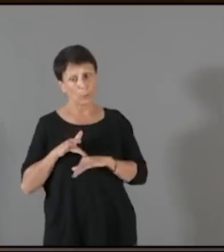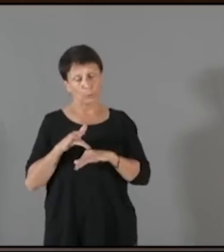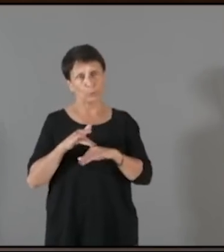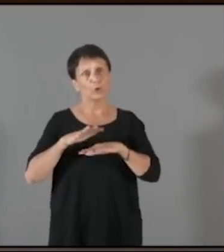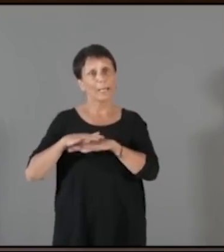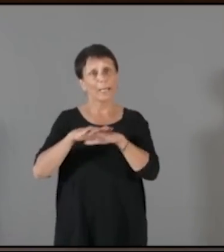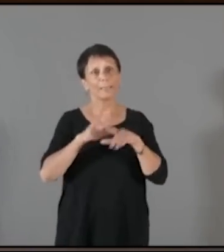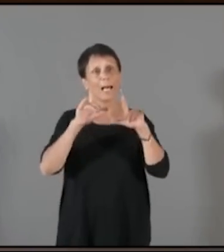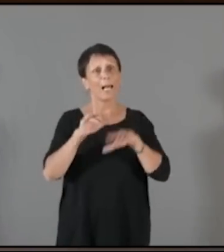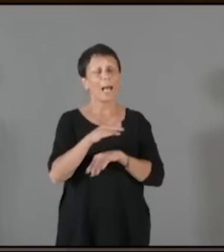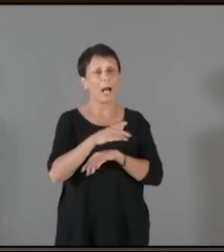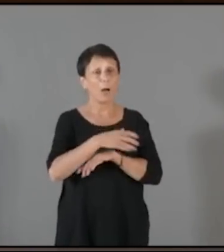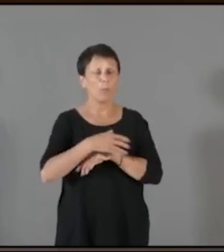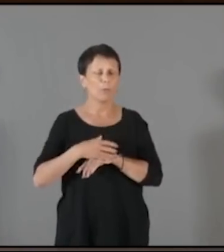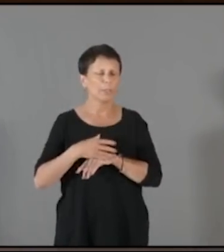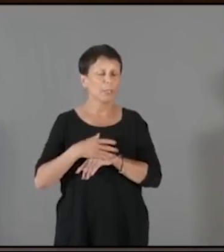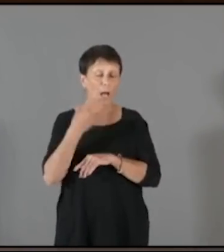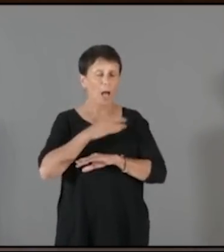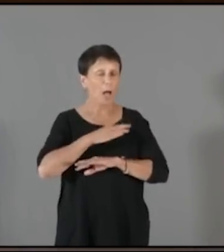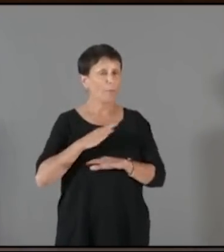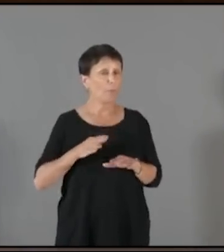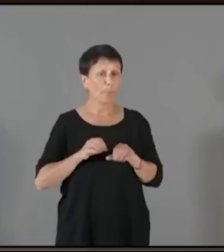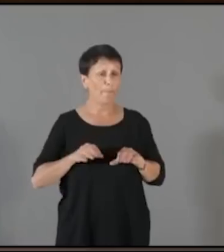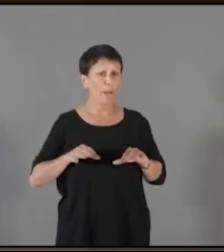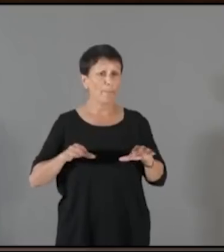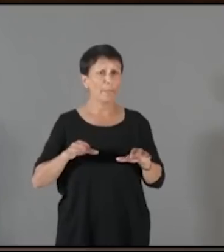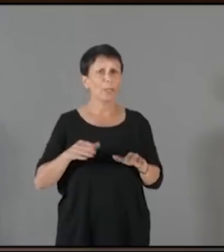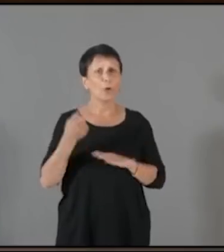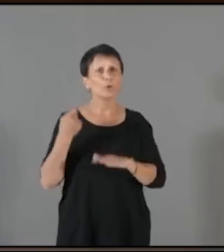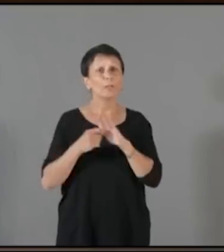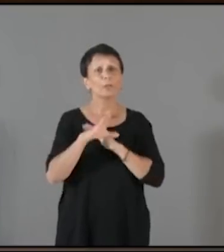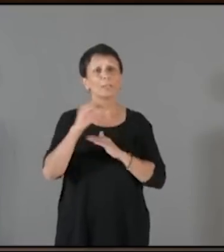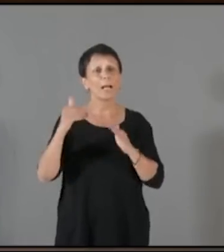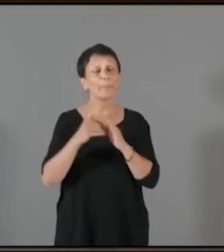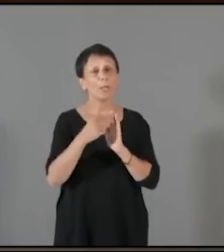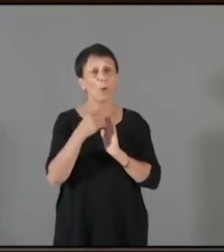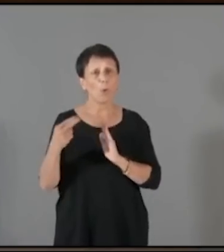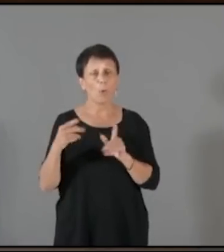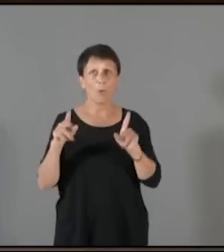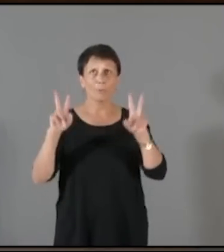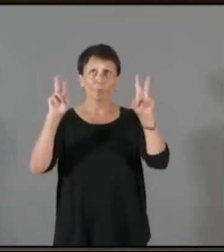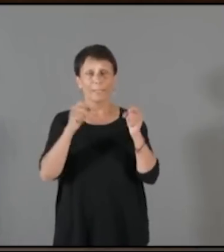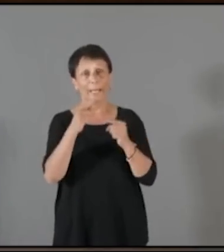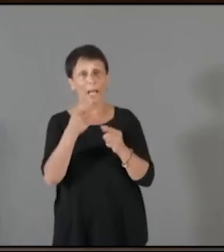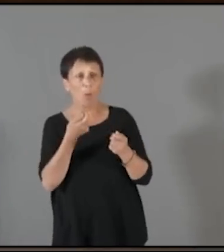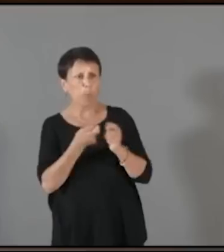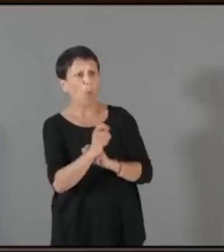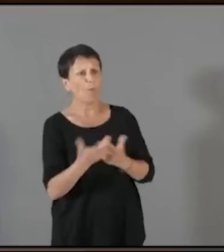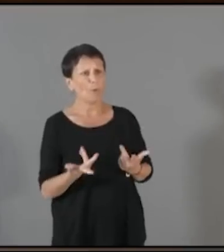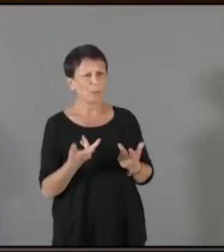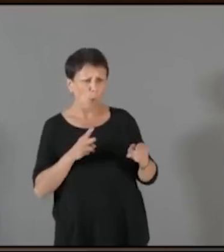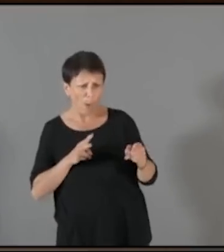quartiers où la pauvreté fait rage. Cette subvention de 100 000 € est perçue comme une véritable provocation, une